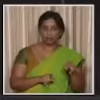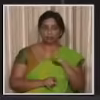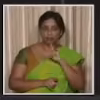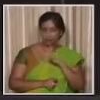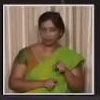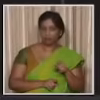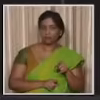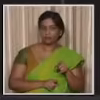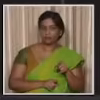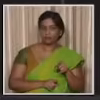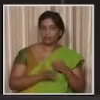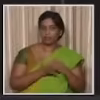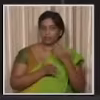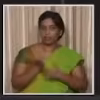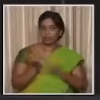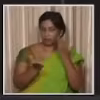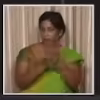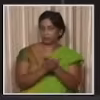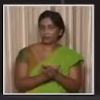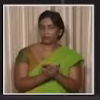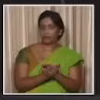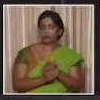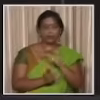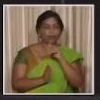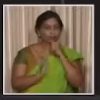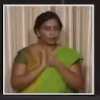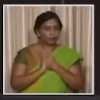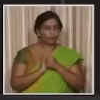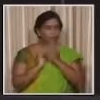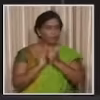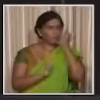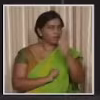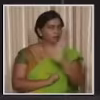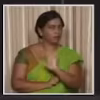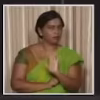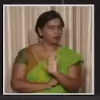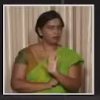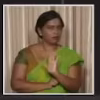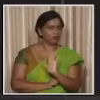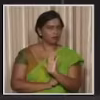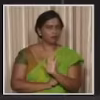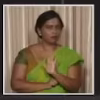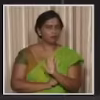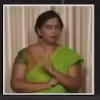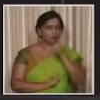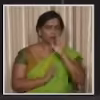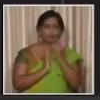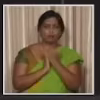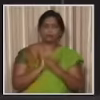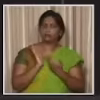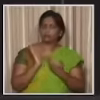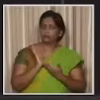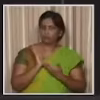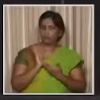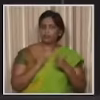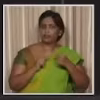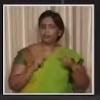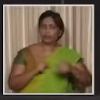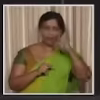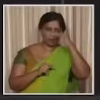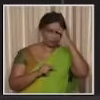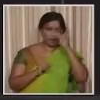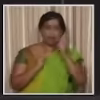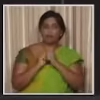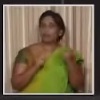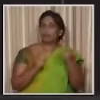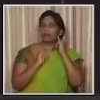eka me ma vartaman sabhagata karanawa Garu, meva ke mata gahan lede nepa, datar me, saarunyo kala tibena mana, pakshanaya kawarya, meka